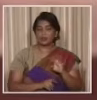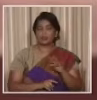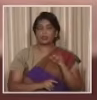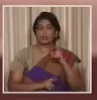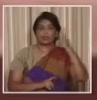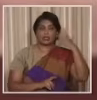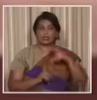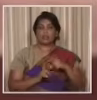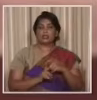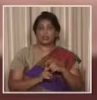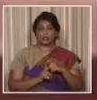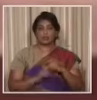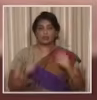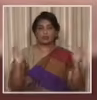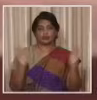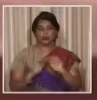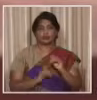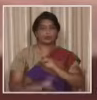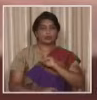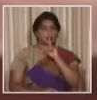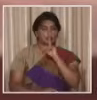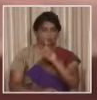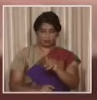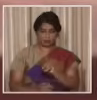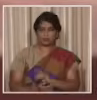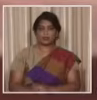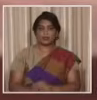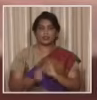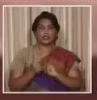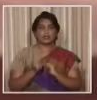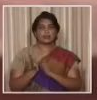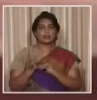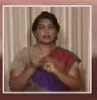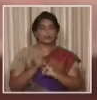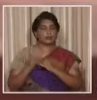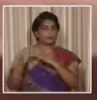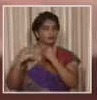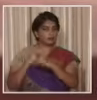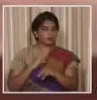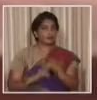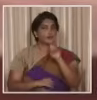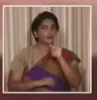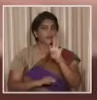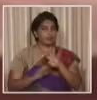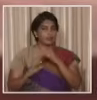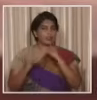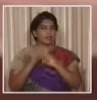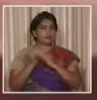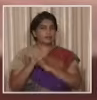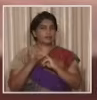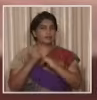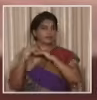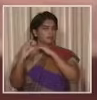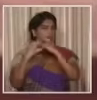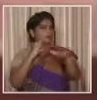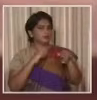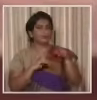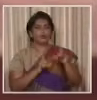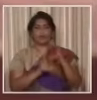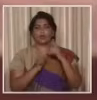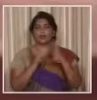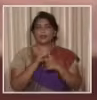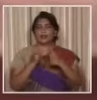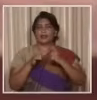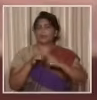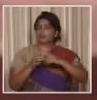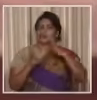සහකාර අධ්‍යක්ෂක කෙටි පණිවිඩයක් මගින් ඔබට දැනුම් දුන් අතර SMS එකකින් කියපු පණිවිඩයකට 24 වෙනිදා SMS එකක් යවනවා. SMS එකට අනුව ටෙන්ඩර් එක